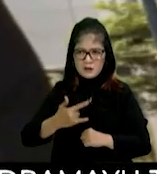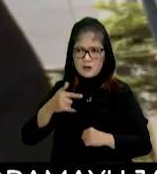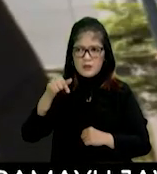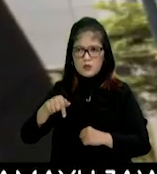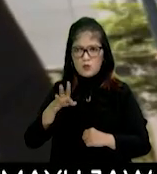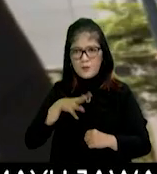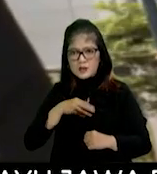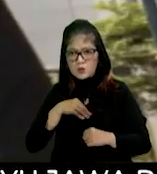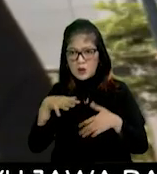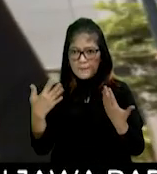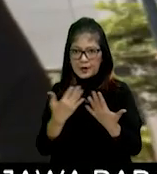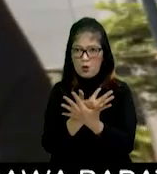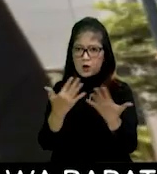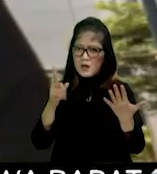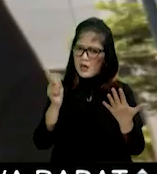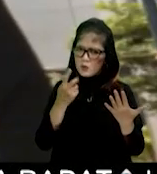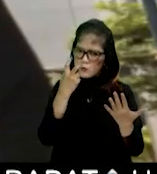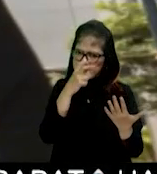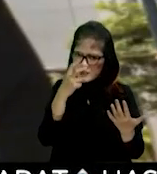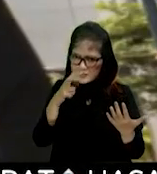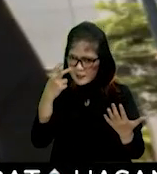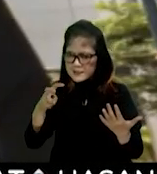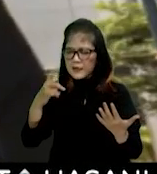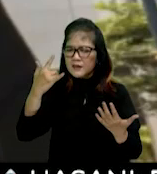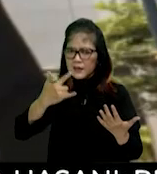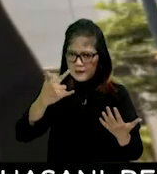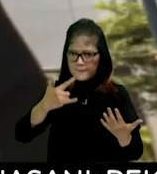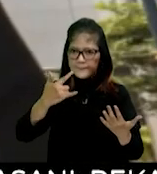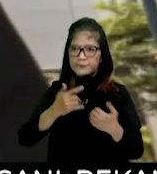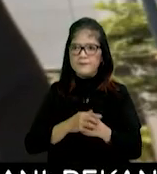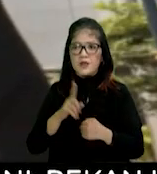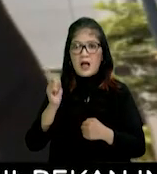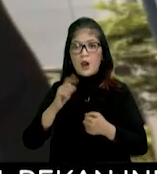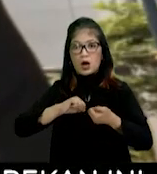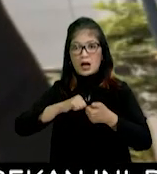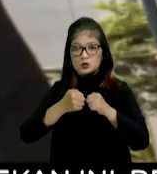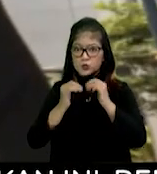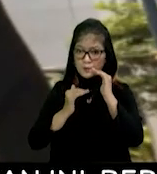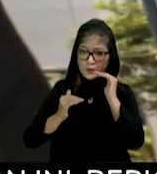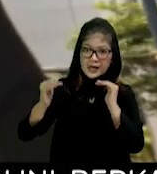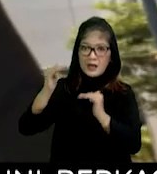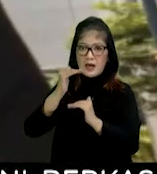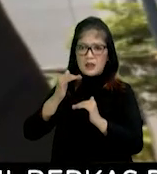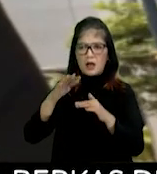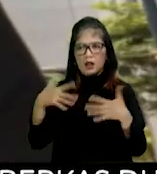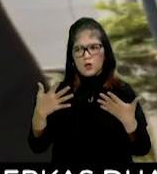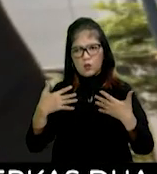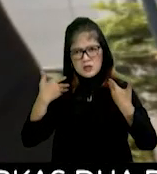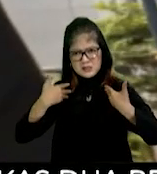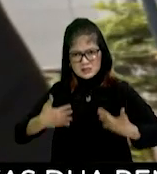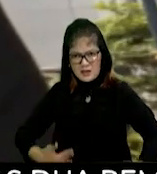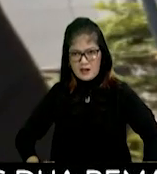kita masyarakat harus tetap waspada. Kita sudah selalu ingatkan kalau kasus meningkat dalam jumlah yang banyak, walaupun ringan ataupun